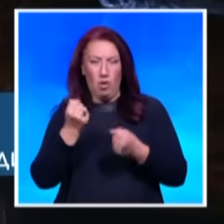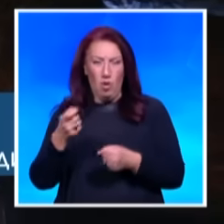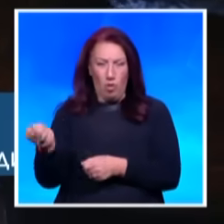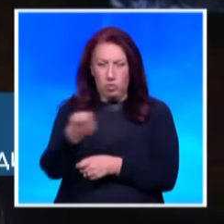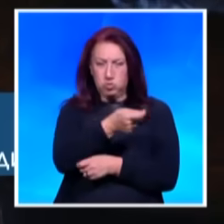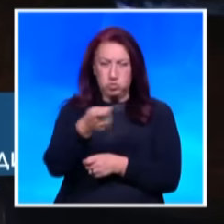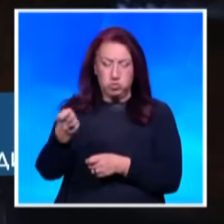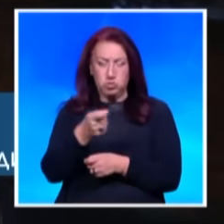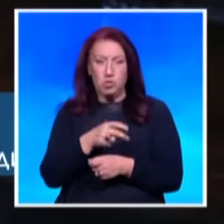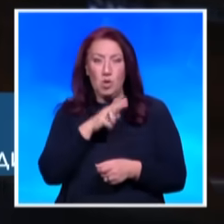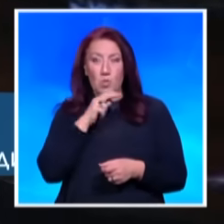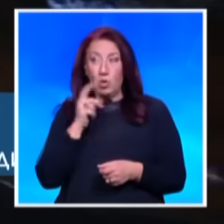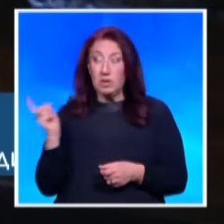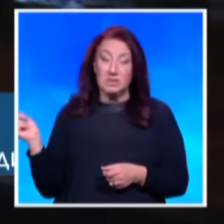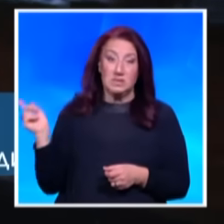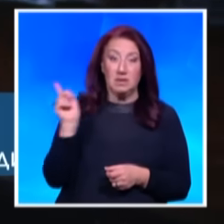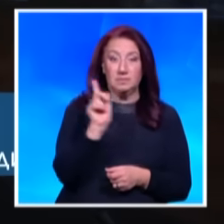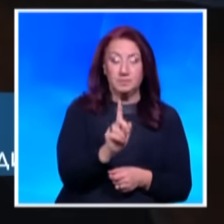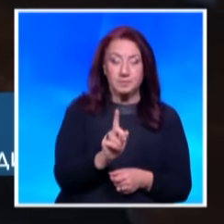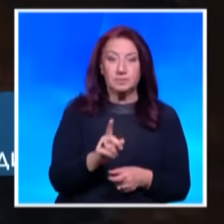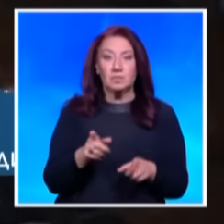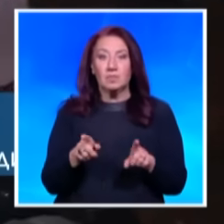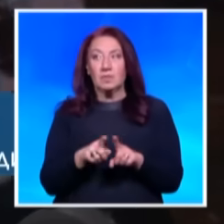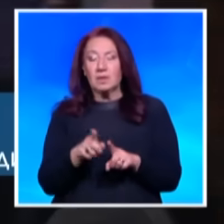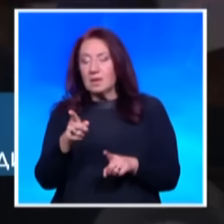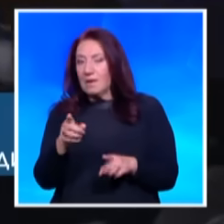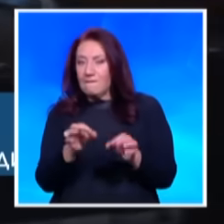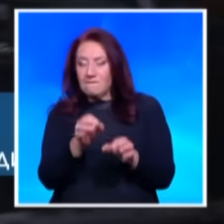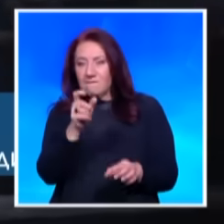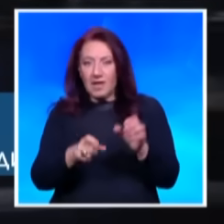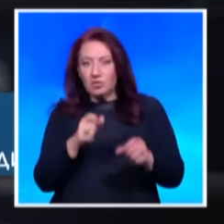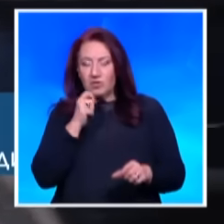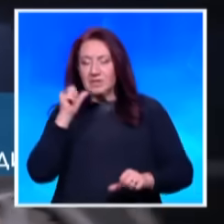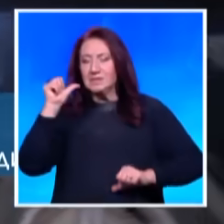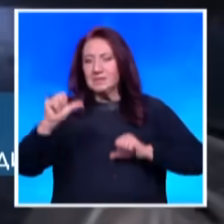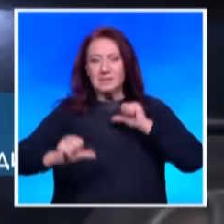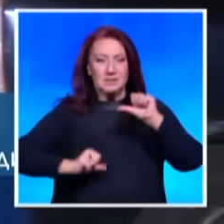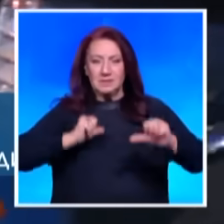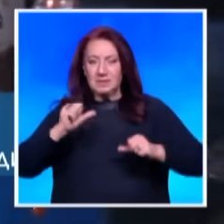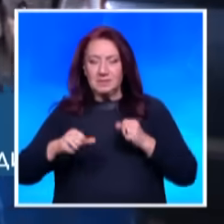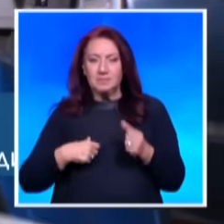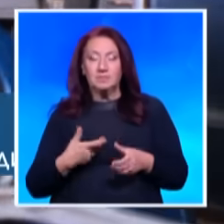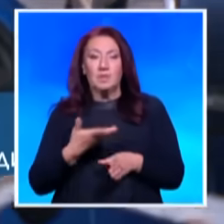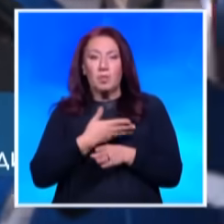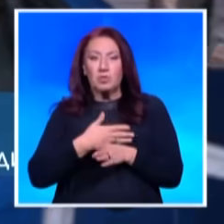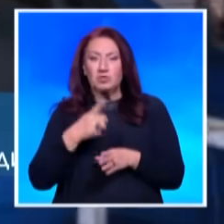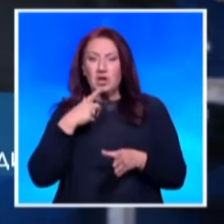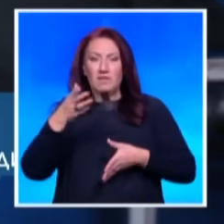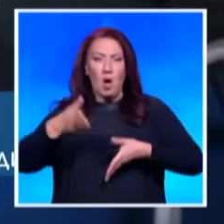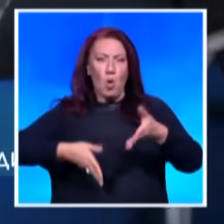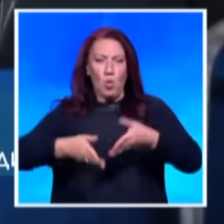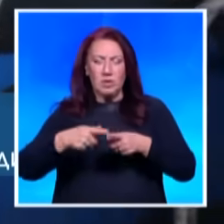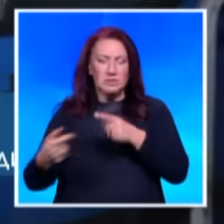части извадиха от равновесие, пък и феновете продължават, така да го кажем, уличните боеве. В